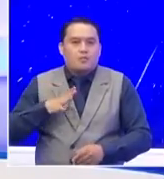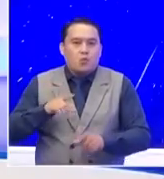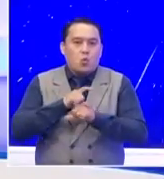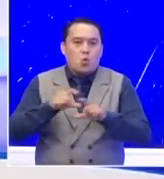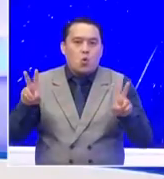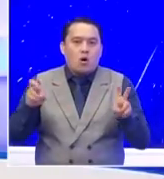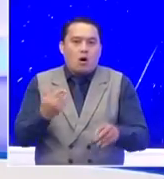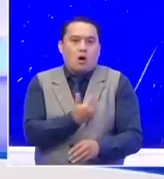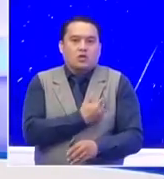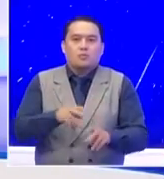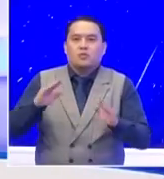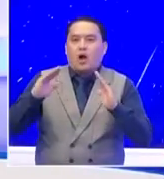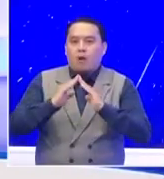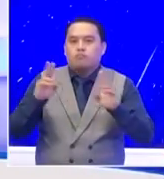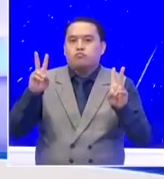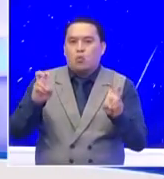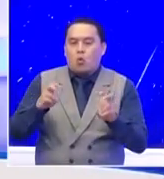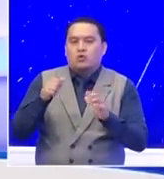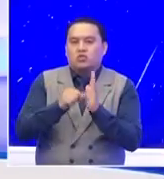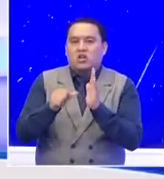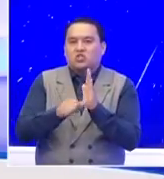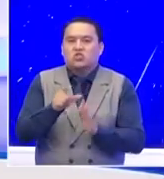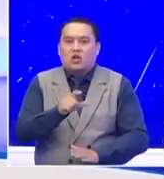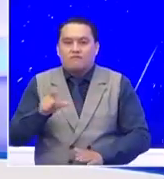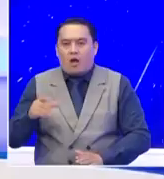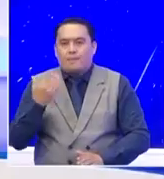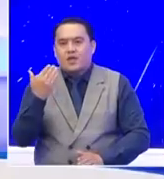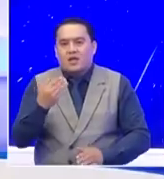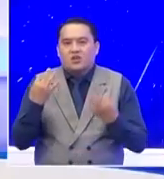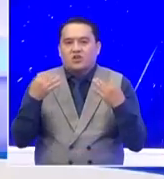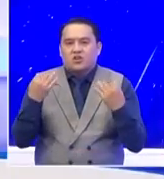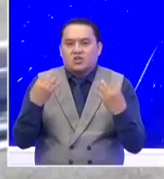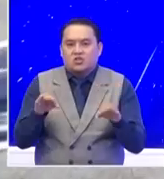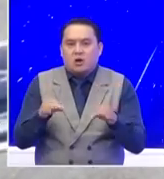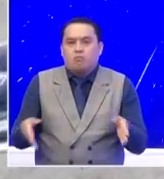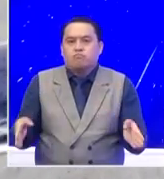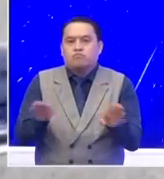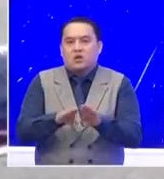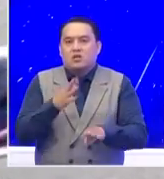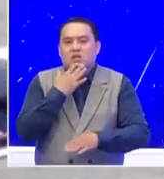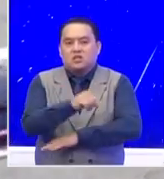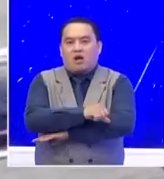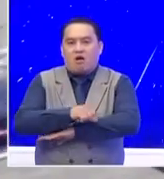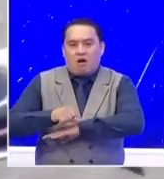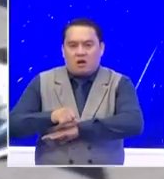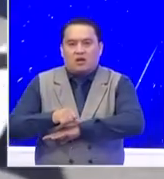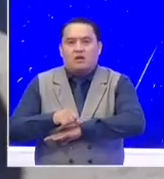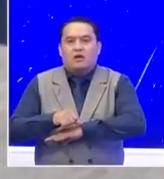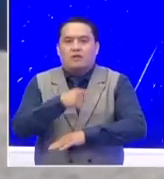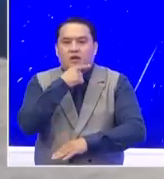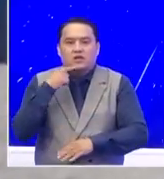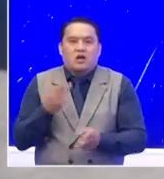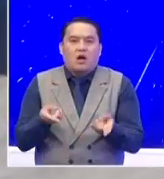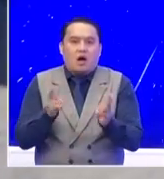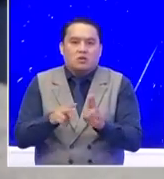лозунгом «Хотим домой» принимают участие около 60 человек. Из-за решения Баку закрыть национальные границы в Дербентском